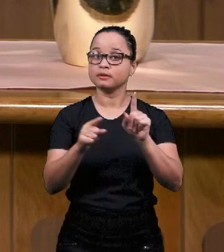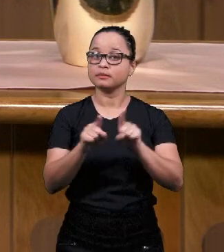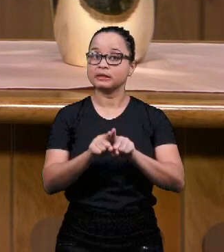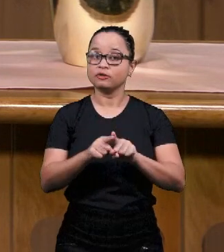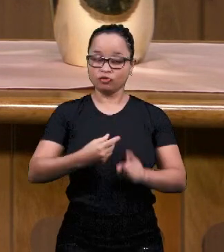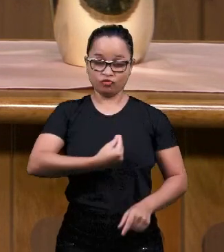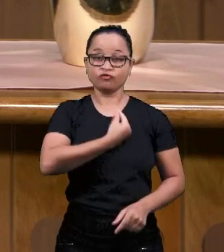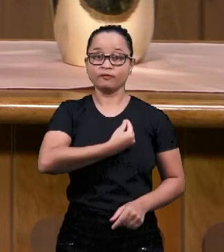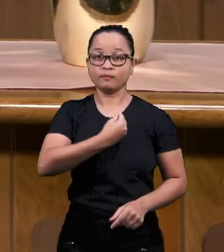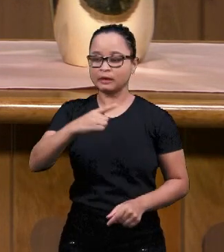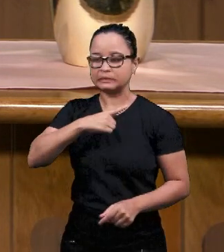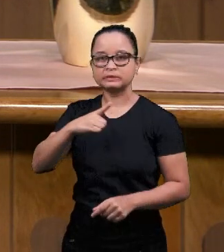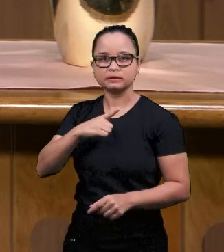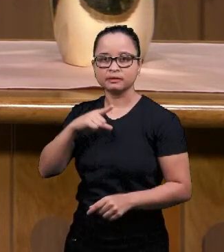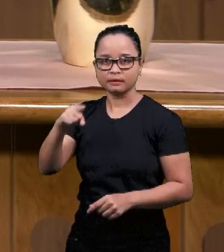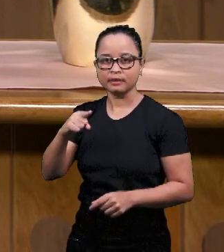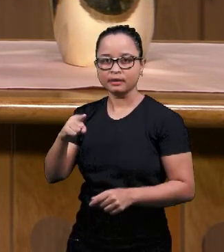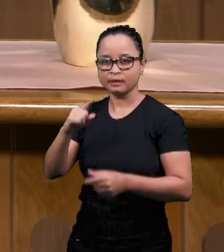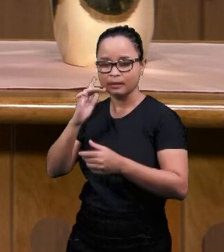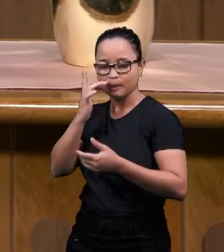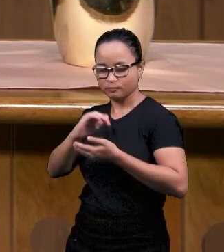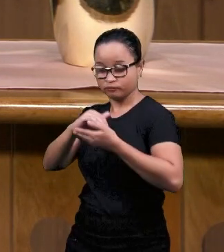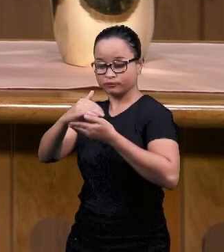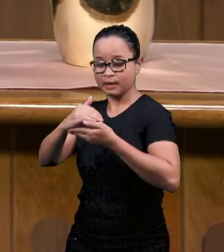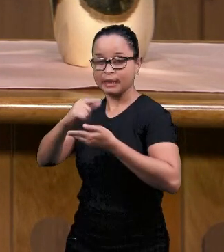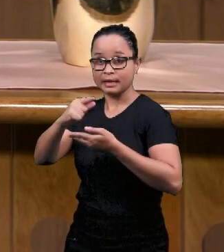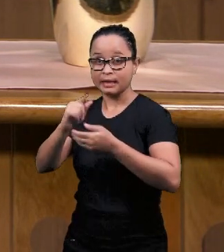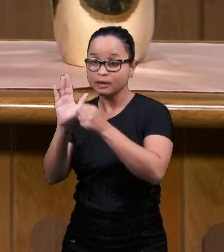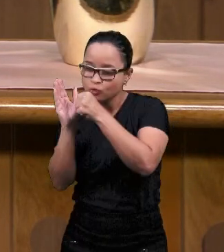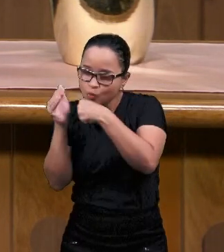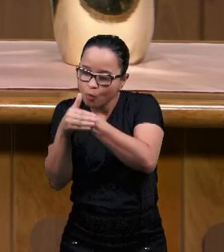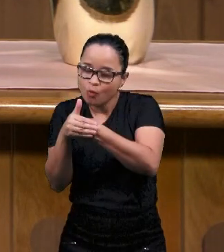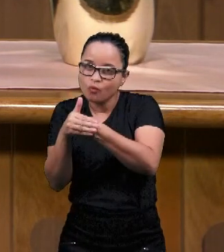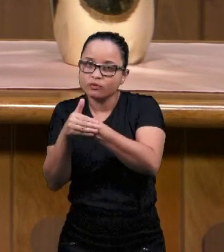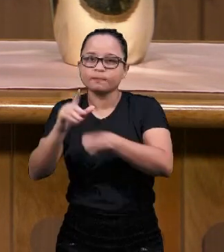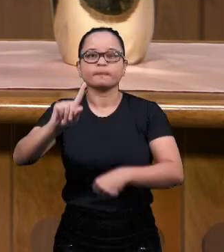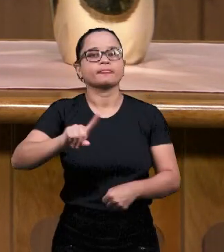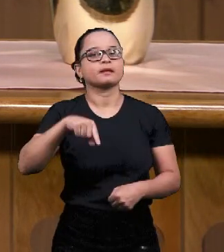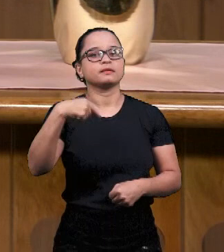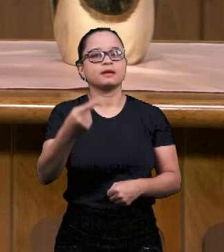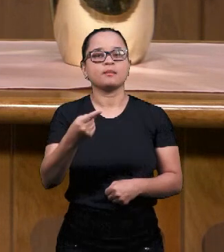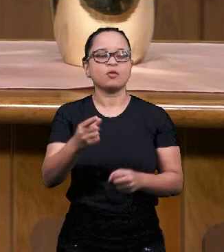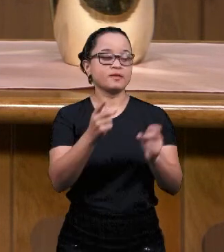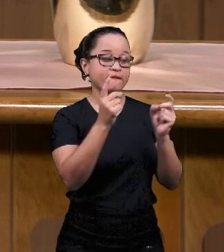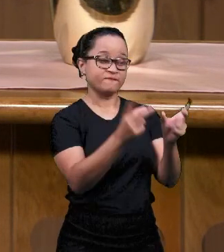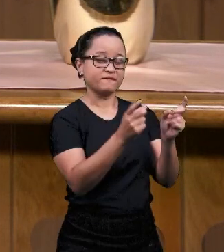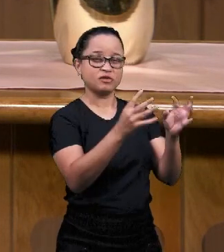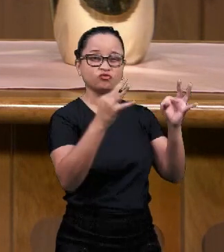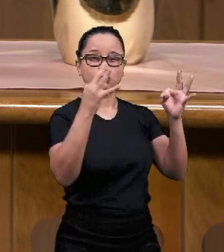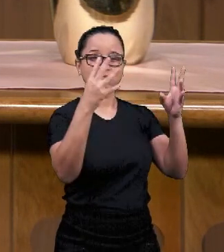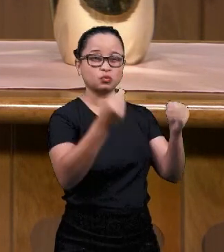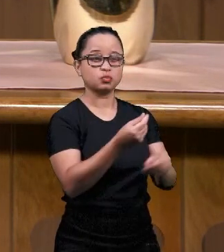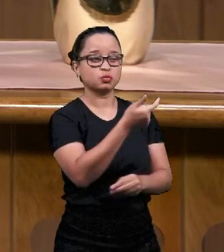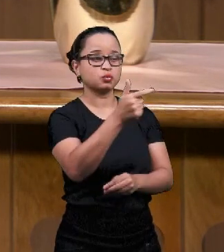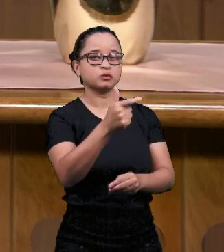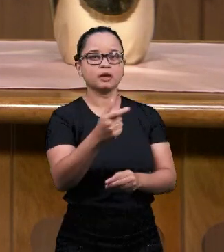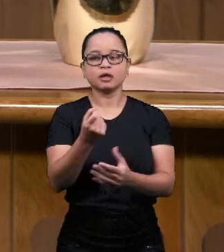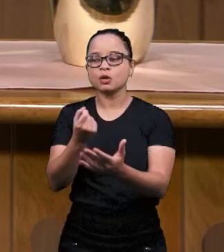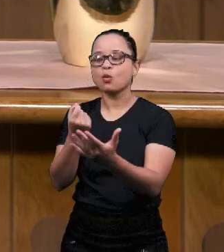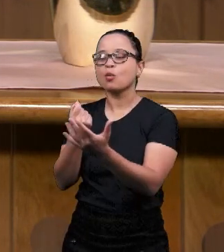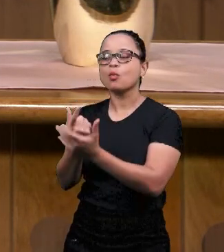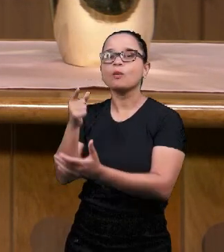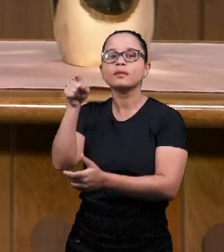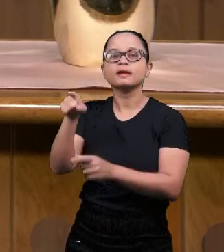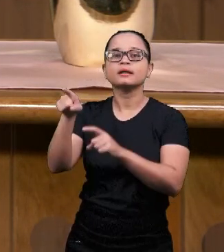этом сокровище, иметь это сокровище, он прячет его, идет продает все, что имеет, покупает